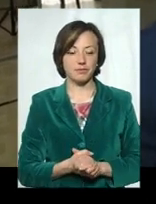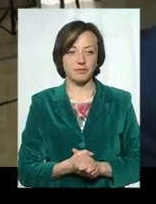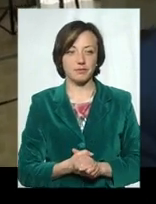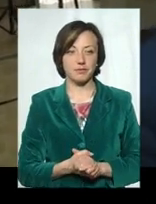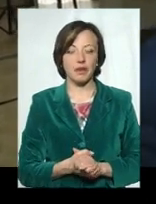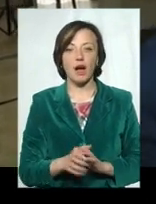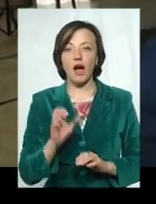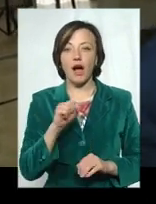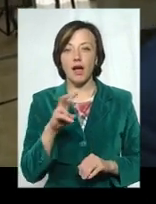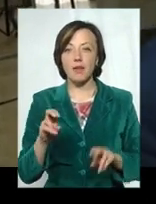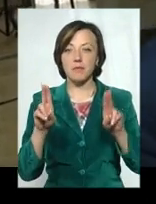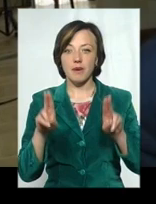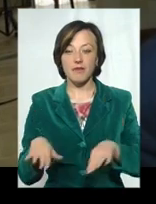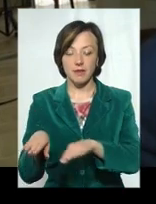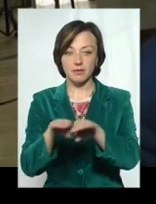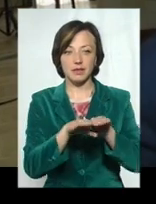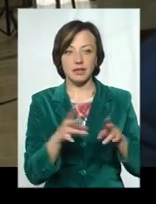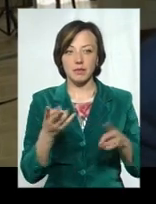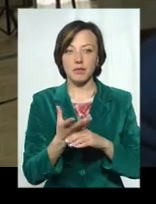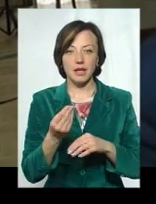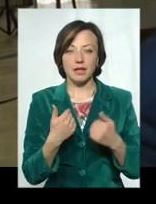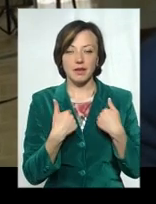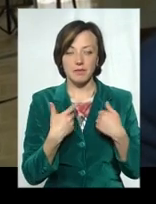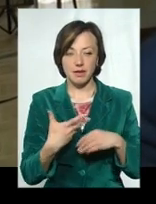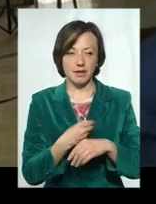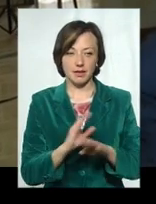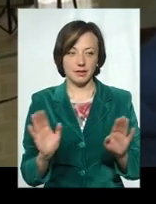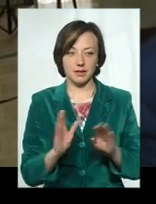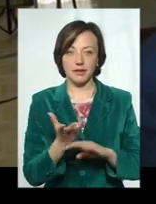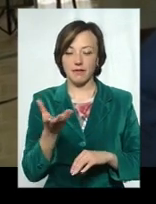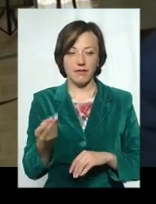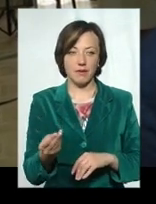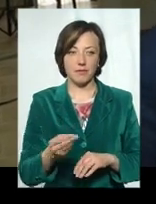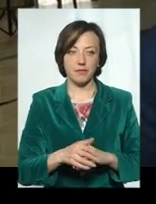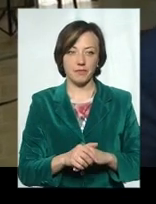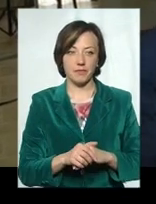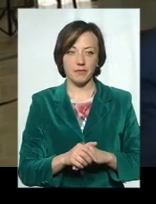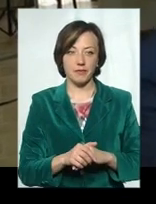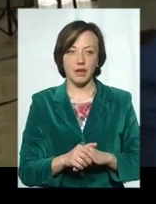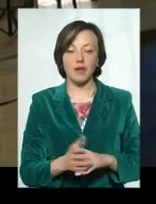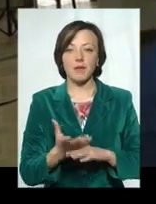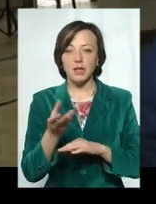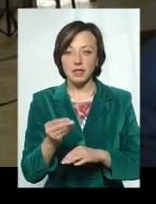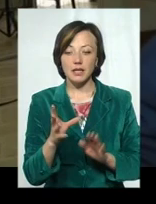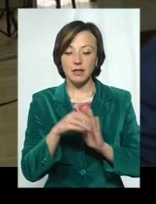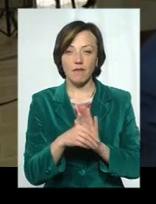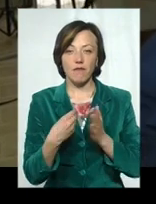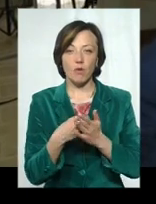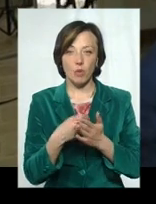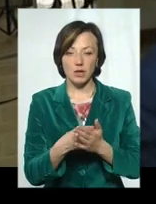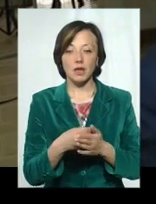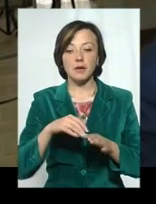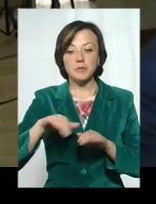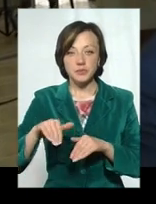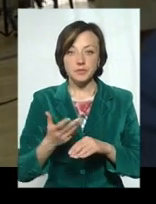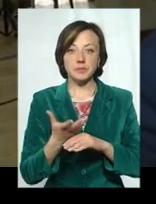Але принцип один і той же. Треба платити. Не мені, не вам, не й вам. Платити в фонд, із якого